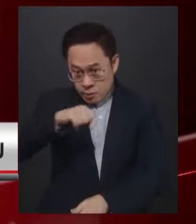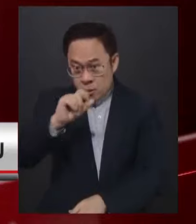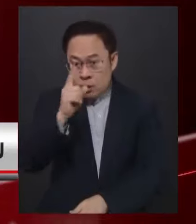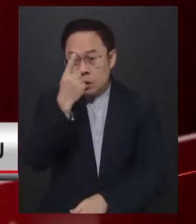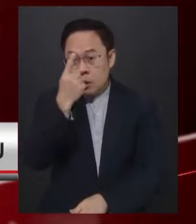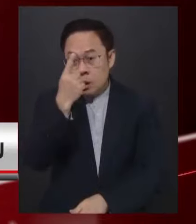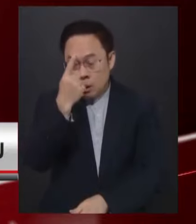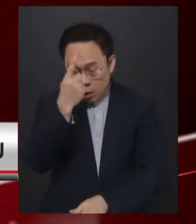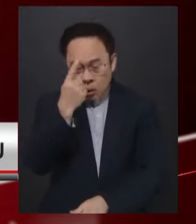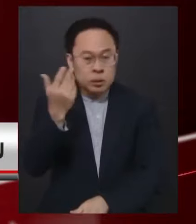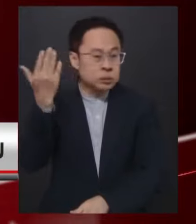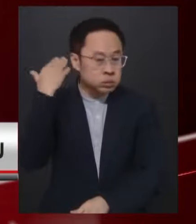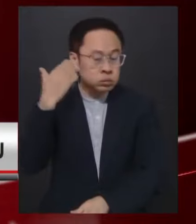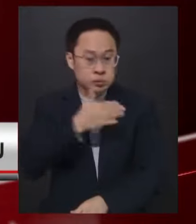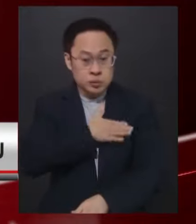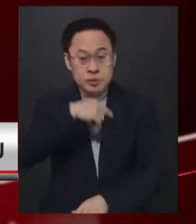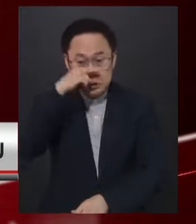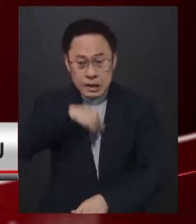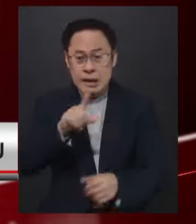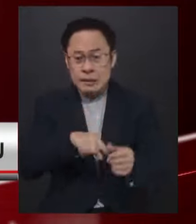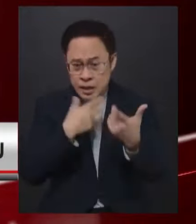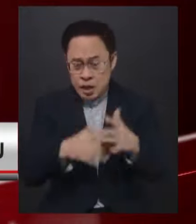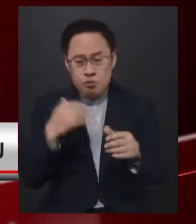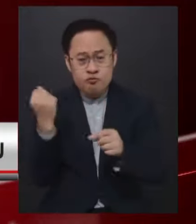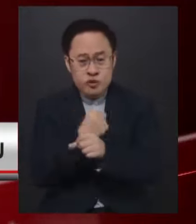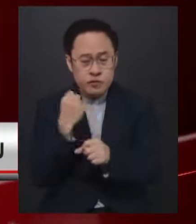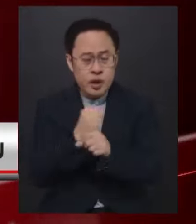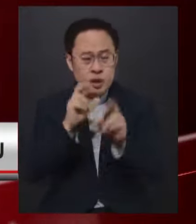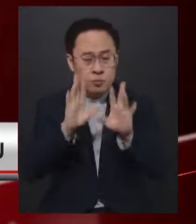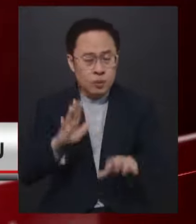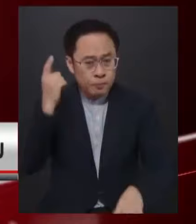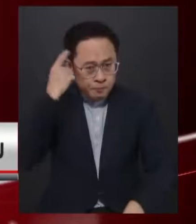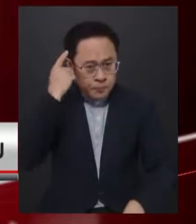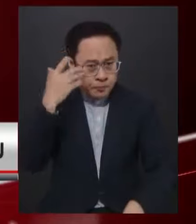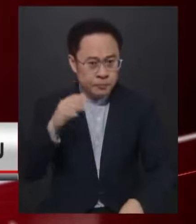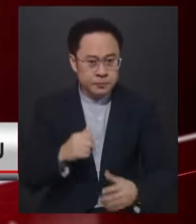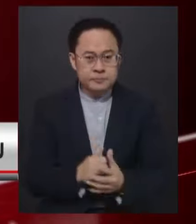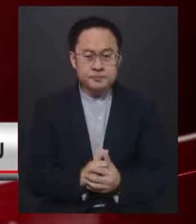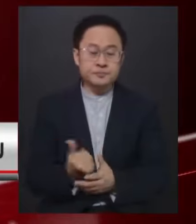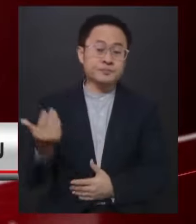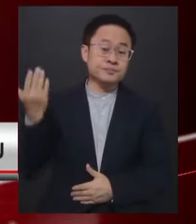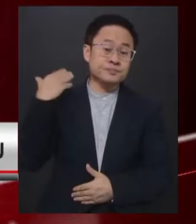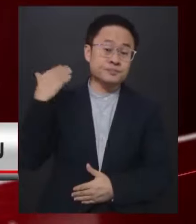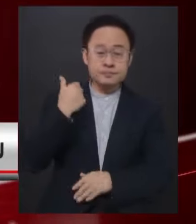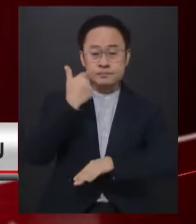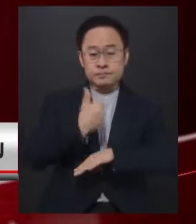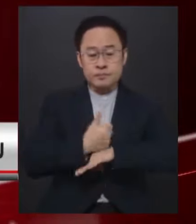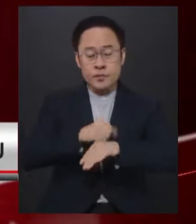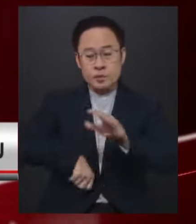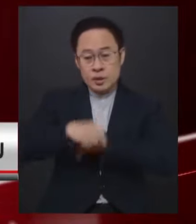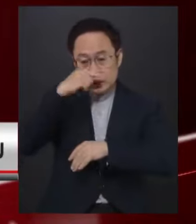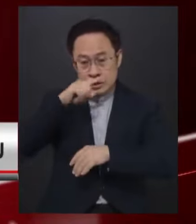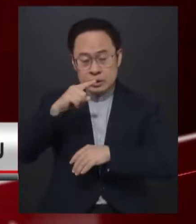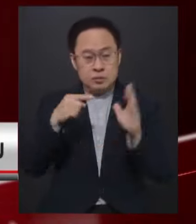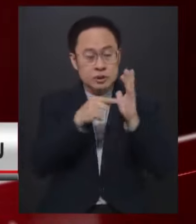ที่วนเวียนอยู่ในข่ายทีมชาติมาหลายปีก็คุ้นชินอยู่แล้วรวมถึงนักเตะที่อาจจะเคยเล่นกับอิชิมาสมัยที่เขาคุมไทยลีกทั้งสมุท